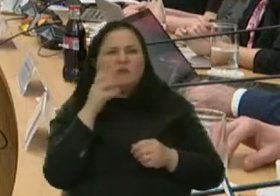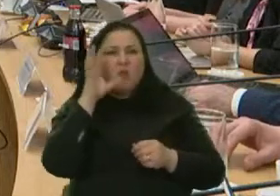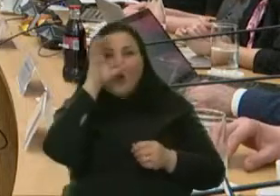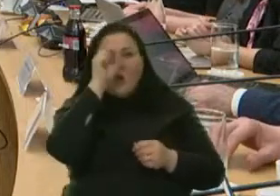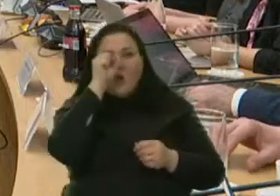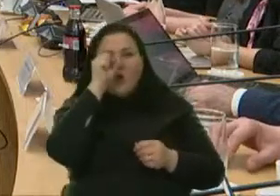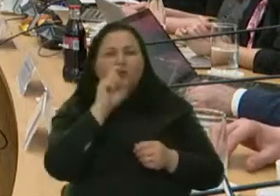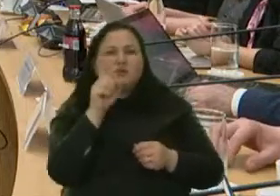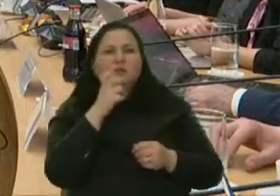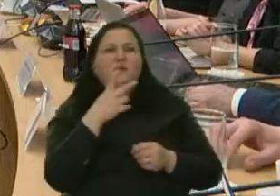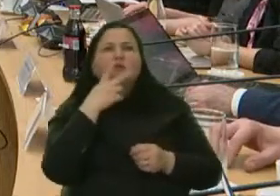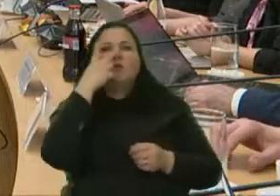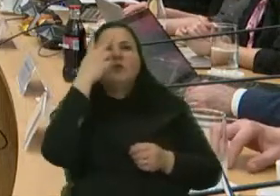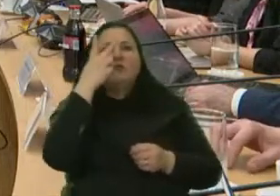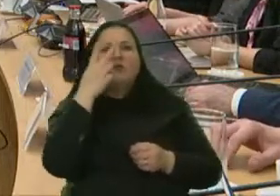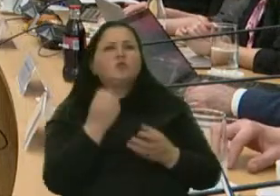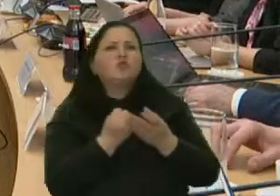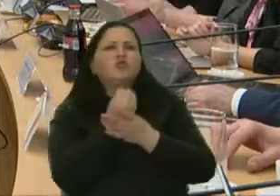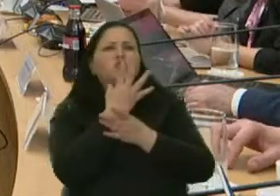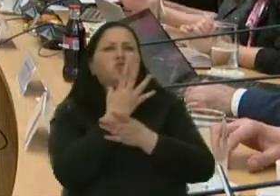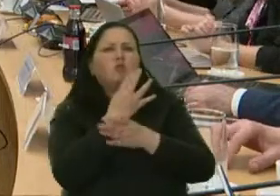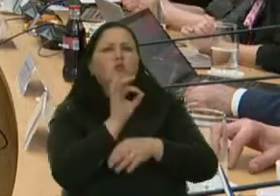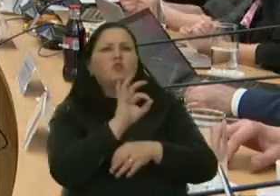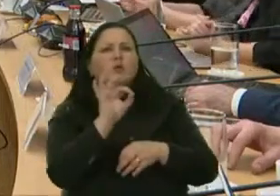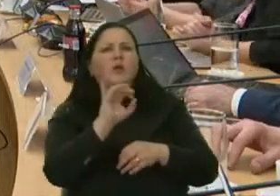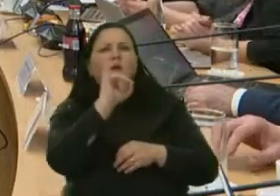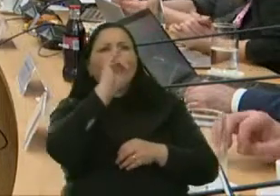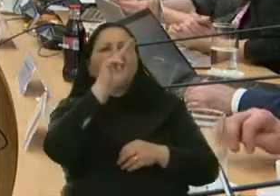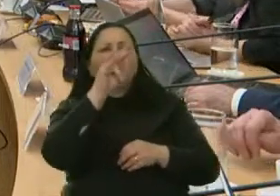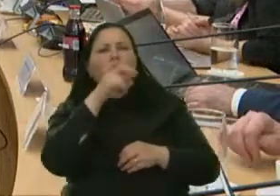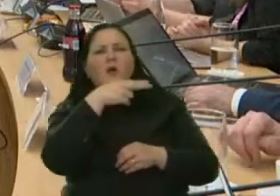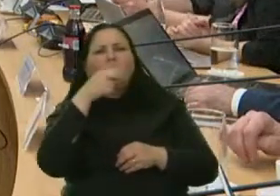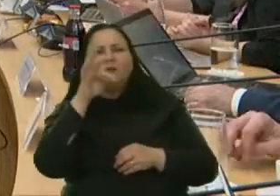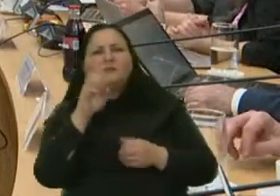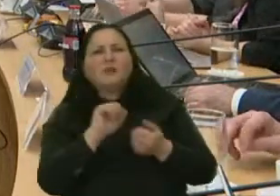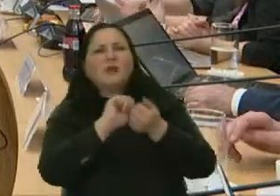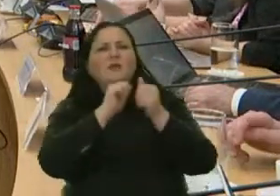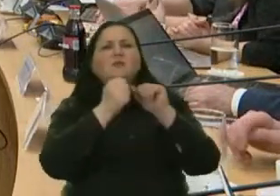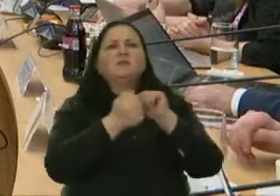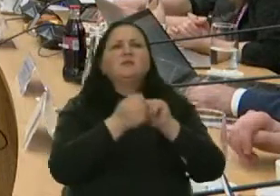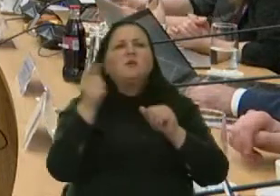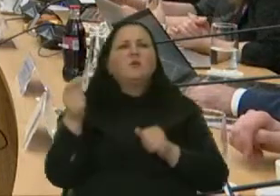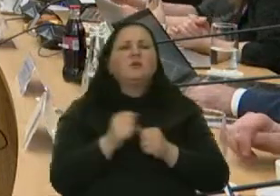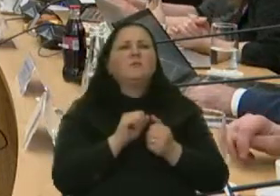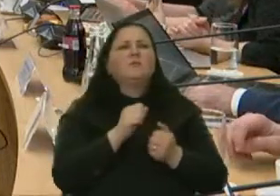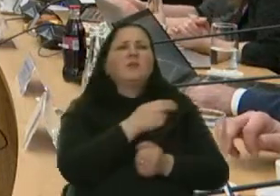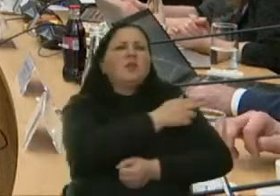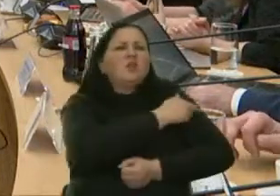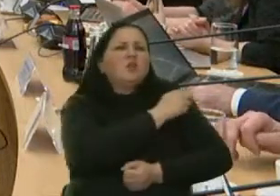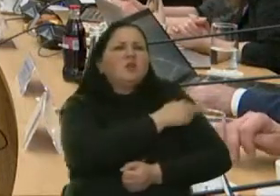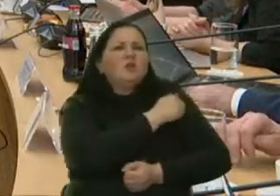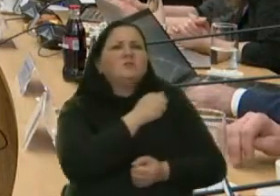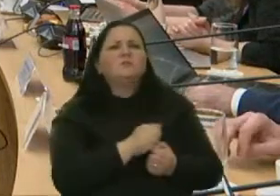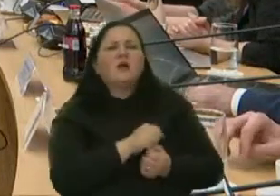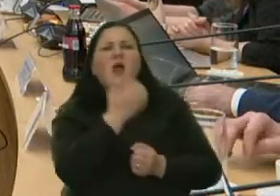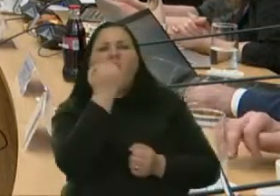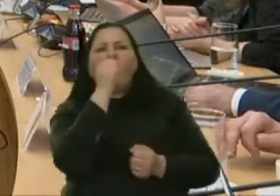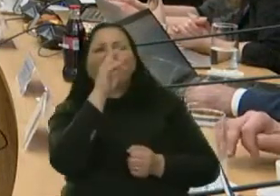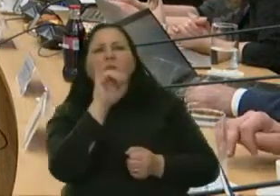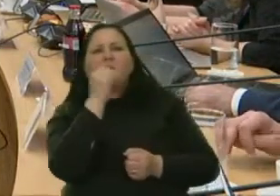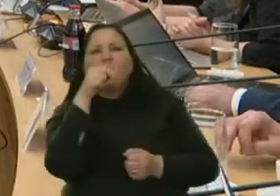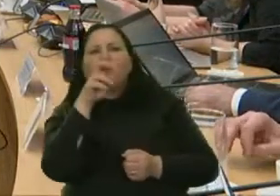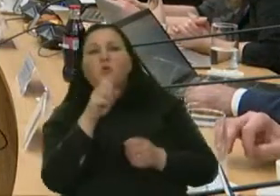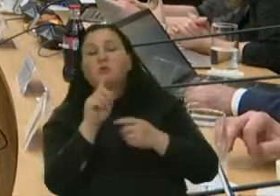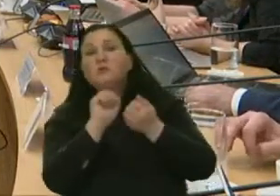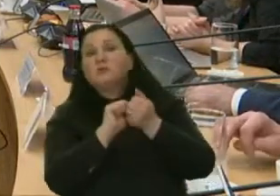nu vezi corpul de clădire nou de la Iuliu Hațeganu trebuie să fii orb și surd să nu vezi corpul de clădire de la liceul Avram Iancu